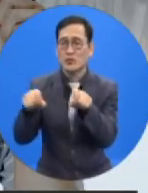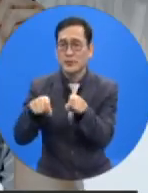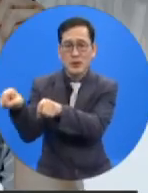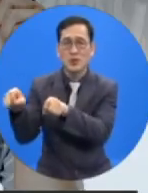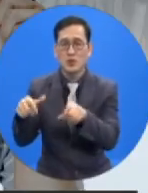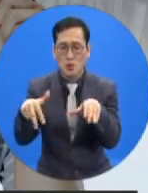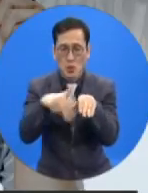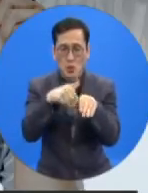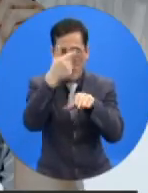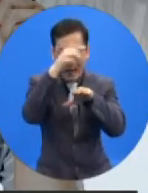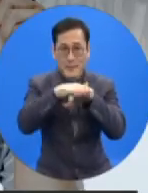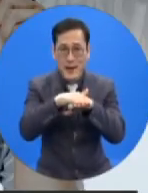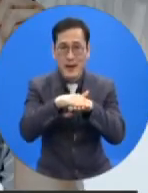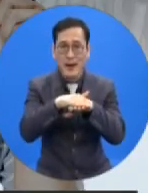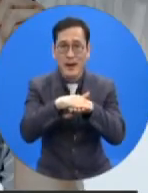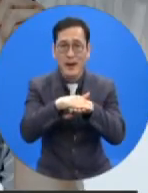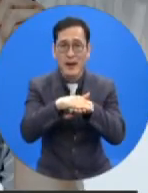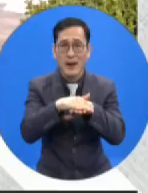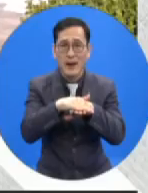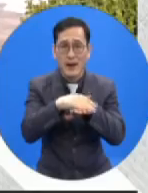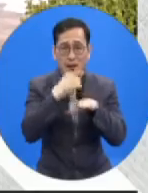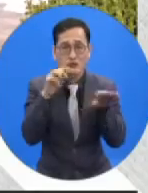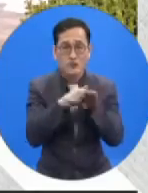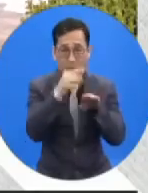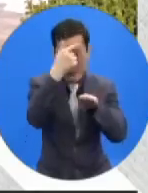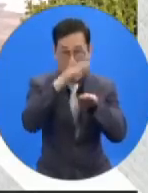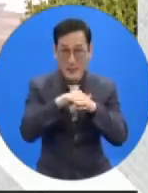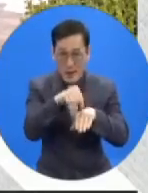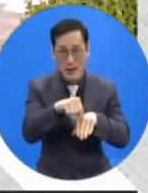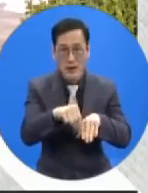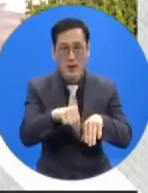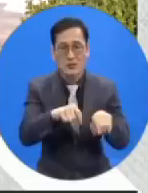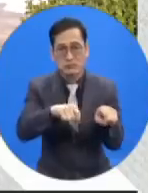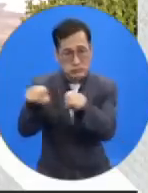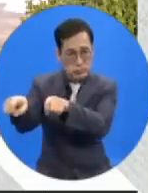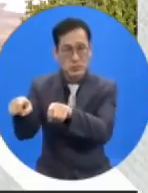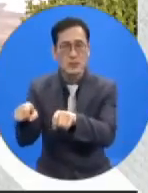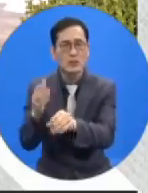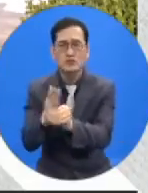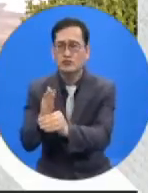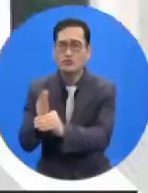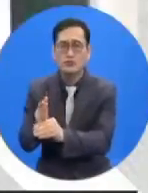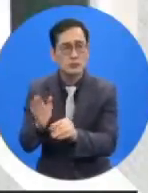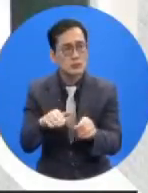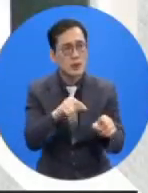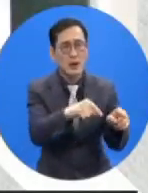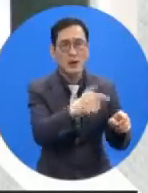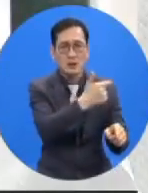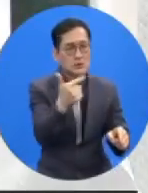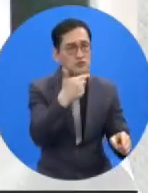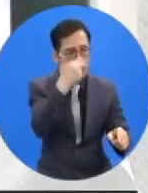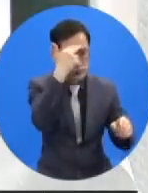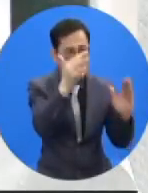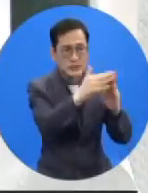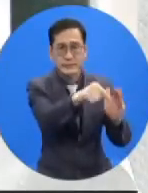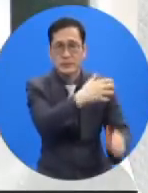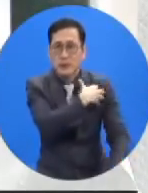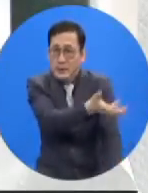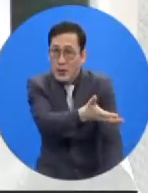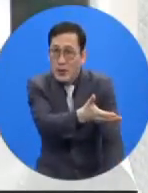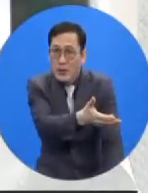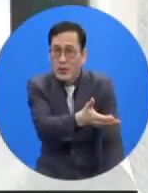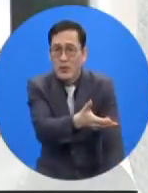교회 예배를 하지 말라고 권고하고 하고 있는 그런 상황에서 이 대형 유흥업점 이대로 방치하는 건 저는 큰 문제라고 보거든요.